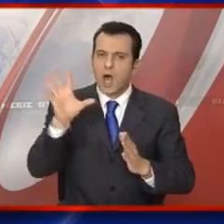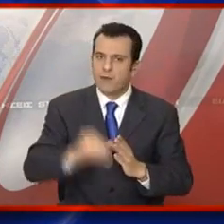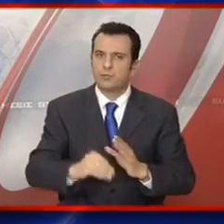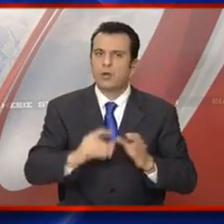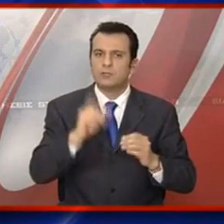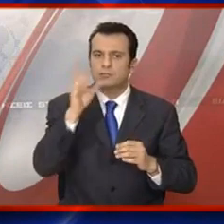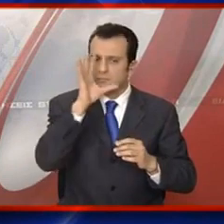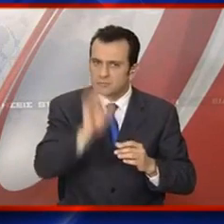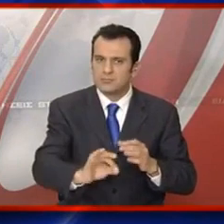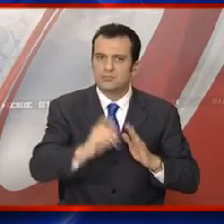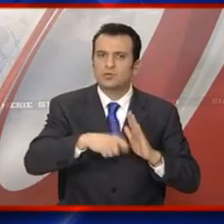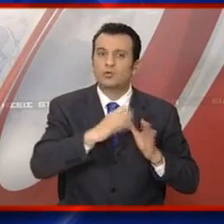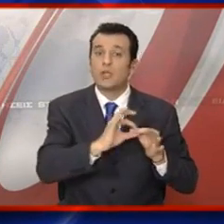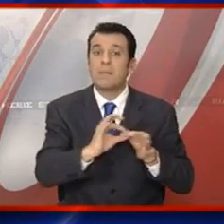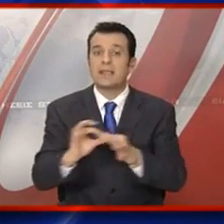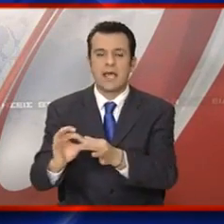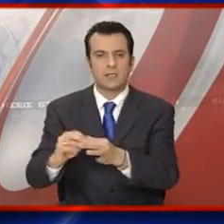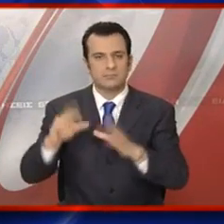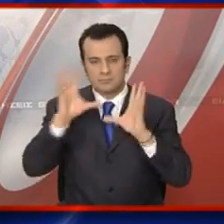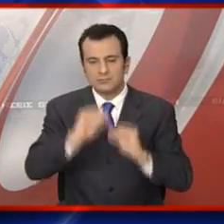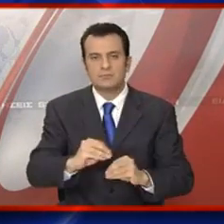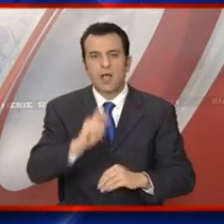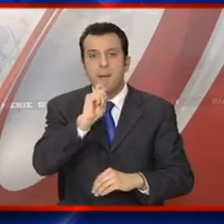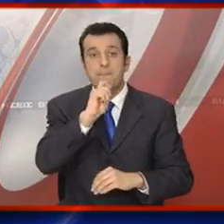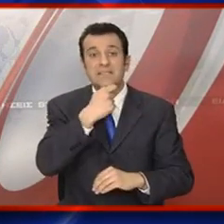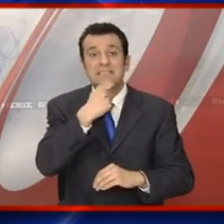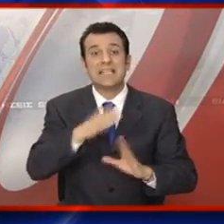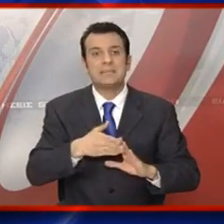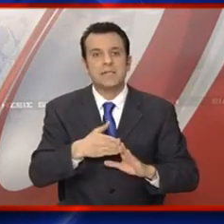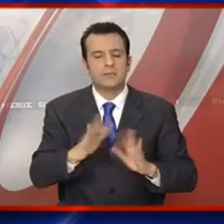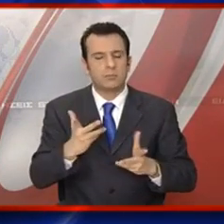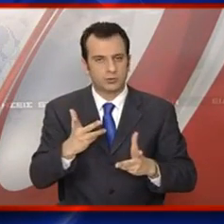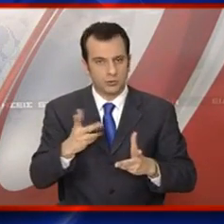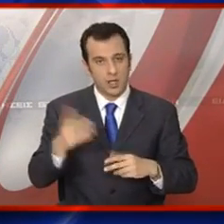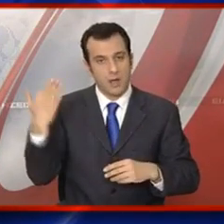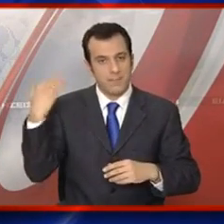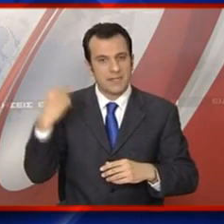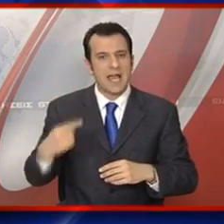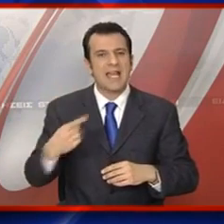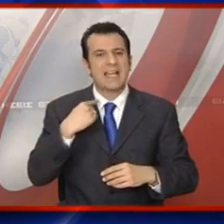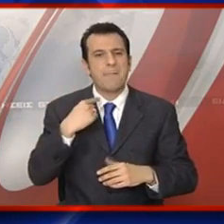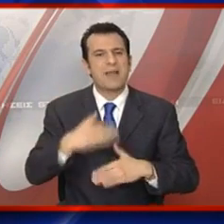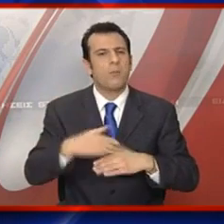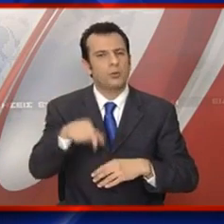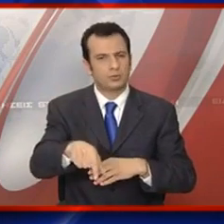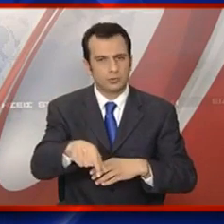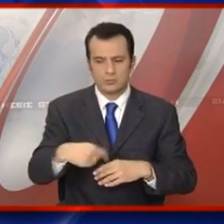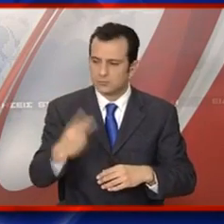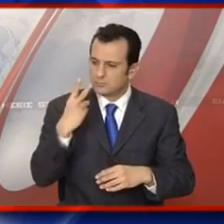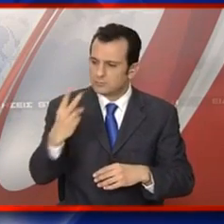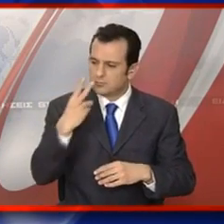που φωτίζει τους σκοτεινούς μηχανισμούς των μυστικών υπηρεσιών. Όταν έγραψα το χαμένο μπλουζ, έβγαινε διαρκώς εικόνα του Κιμούλη